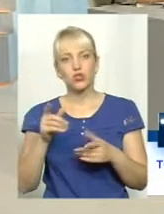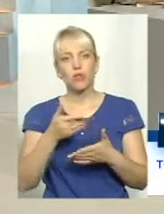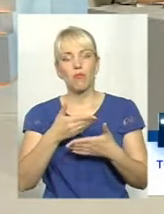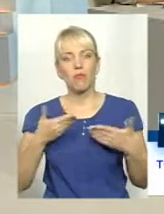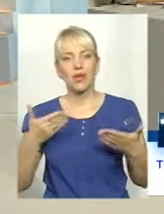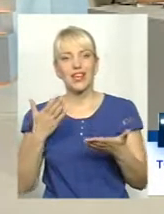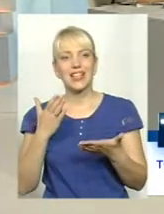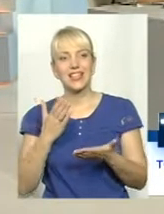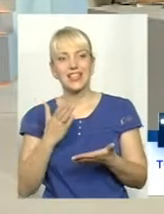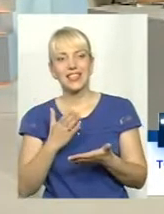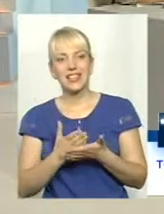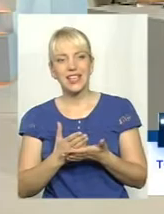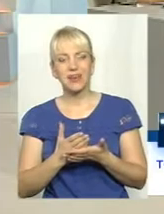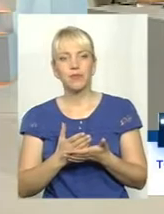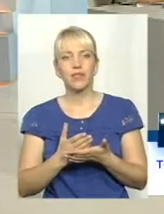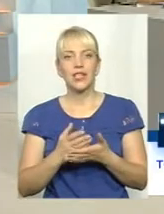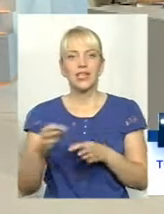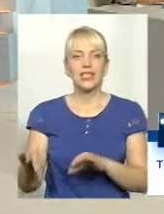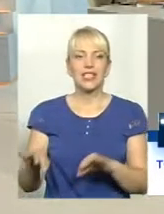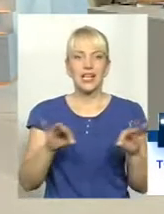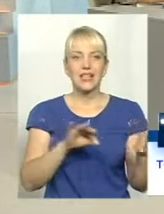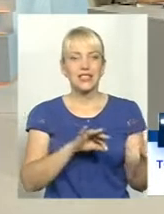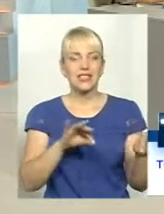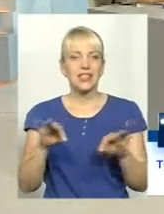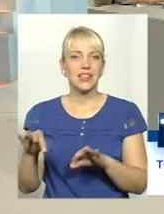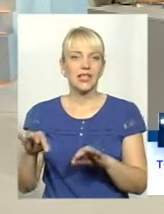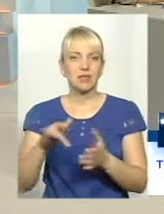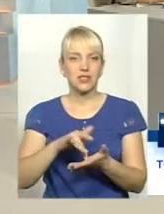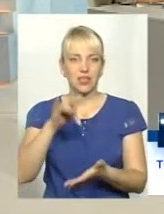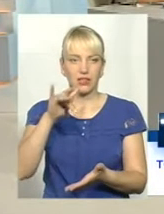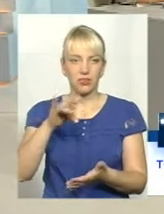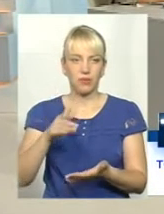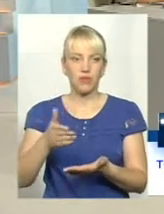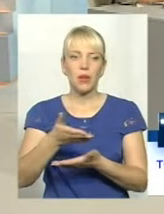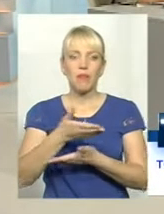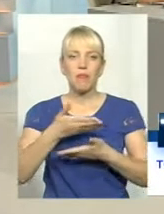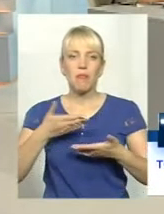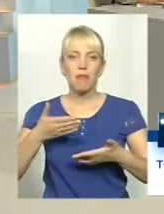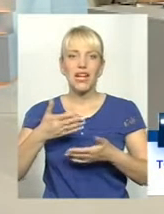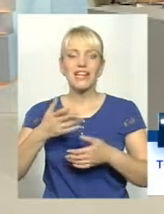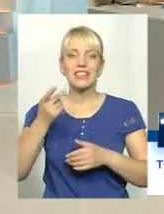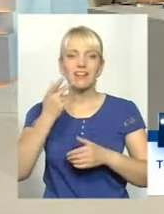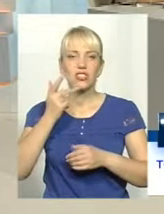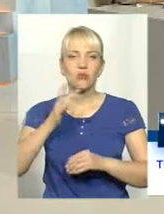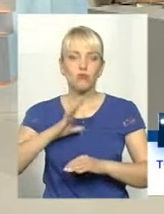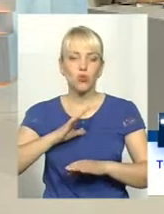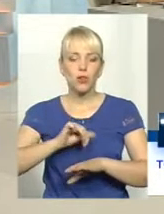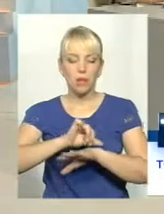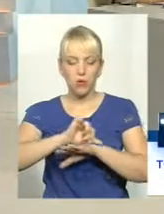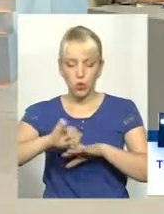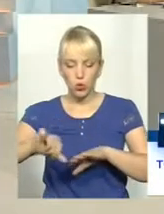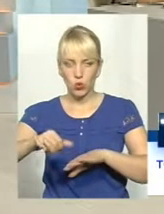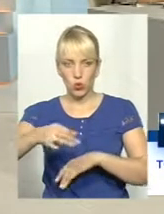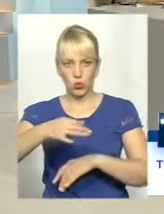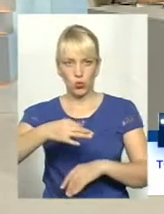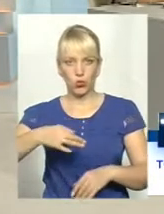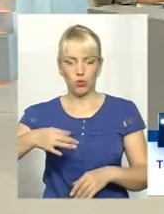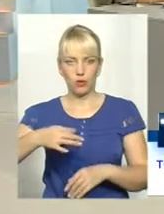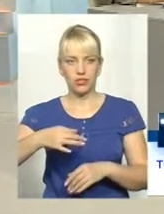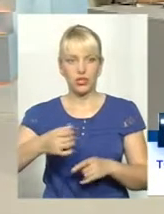спокоєм, тому що на Хмельниччині можна спокійно, тихо відпочити, так? І жити. І жити. І ще не